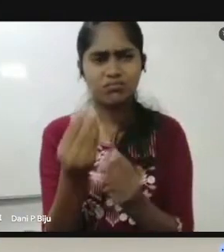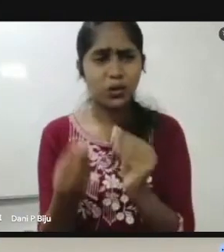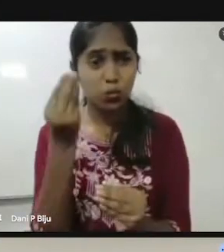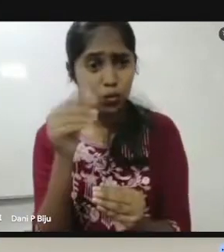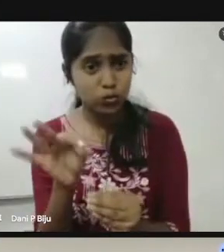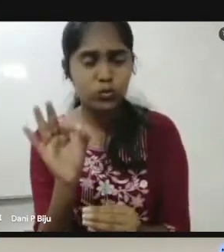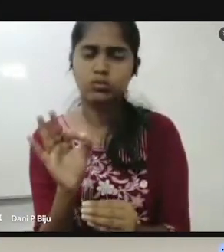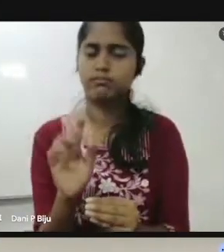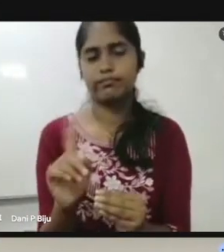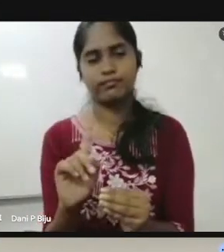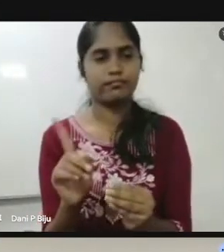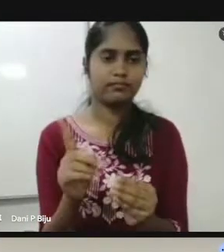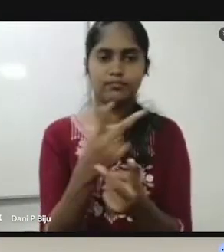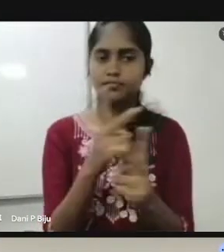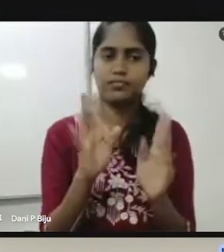അല്ല.